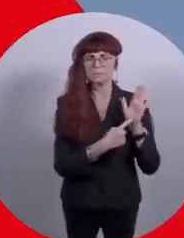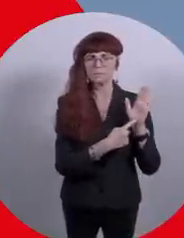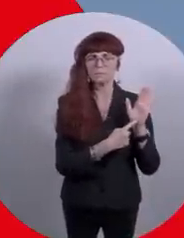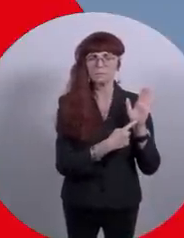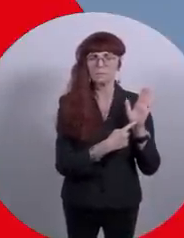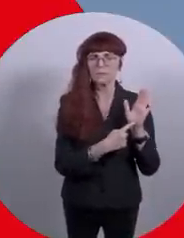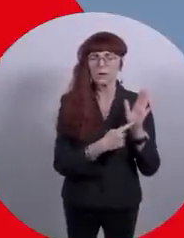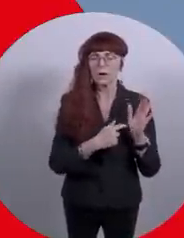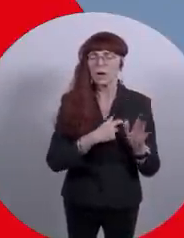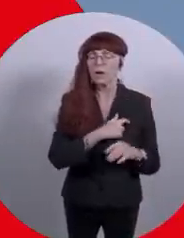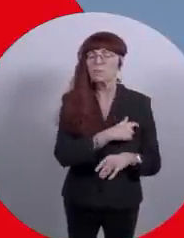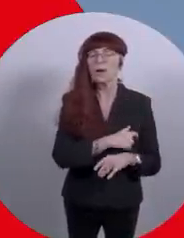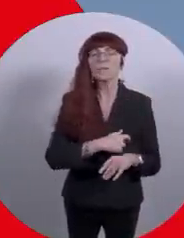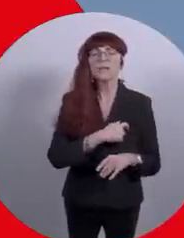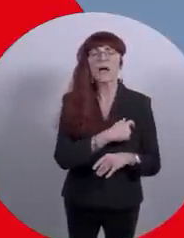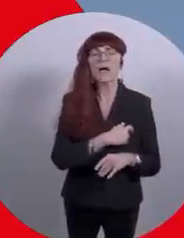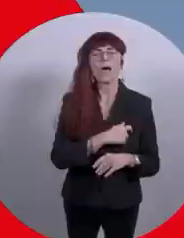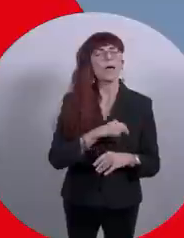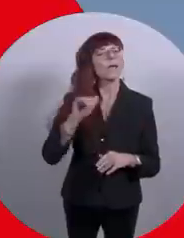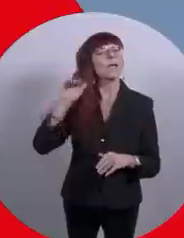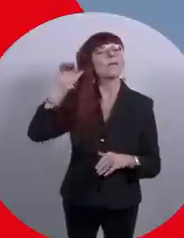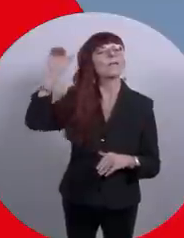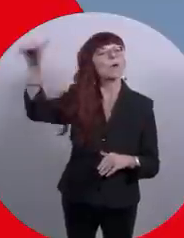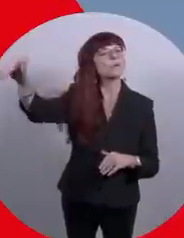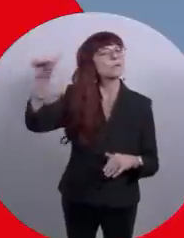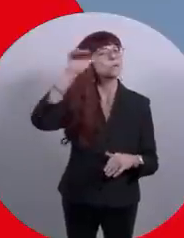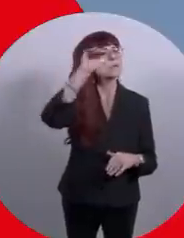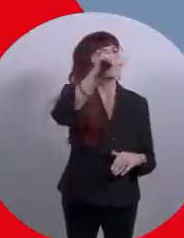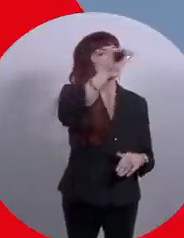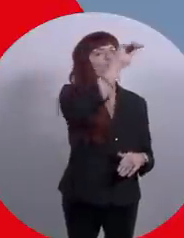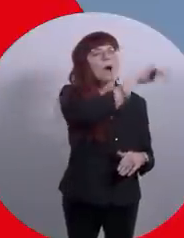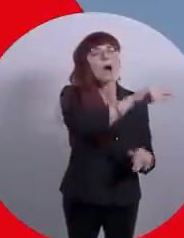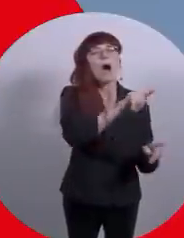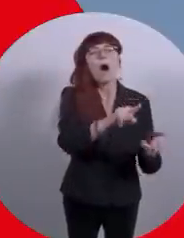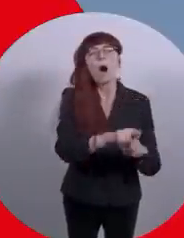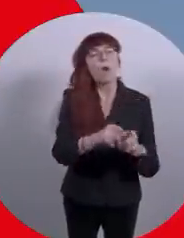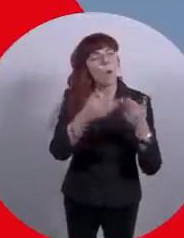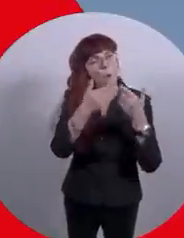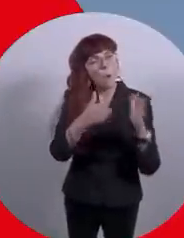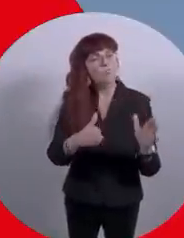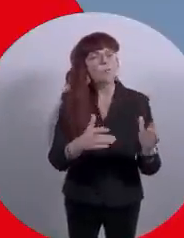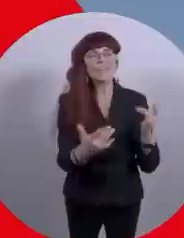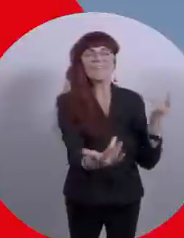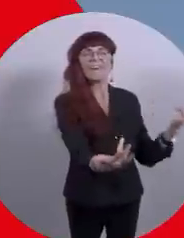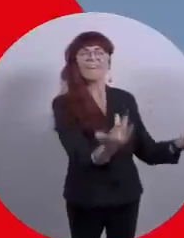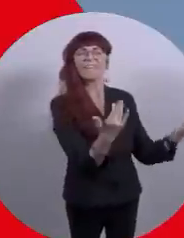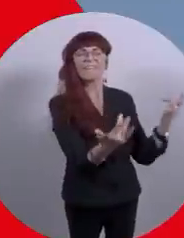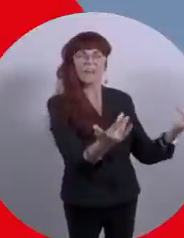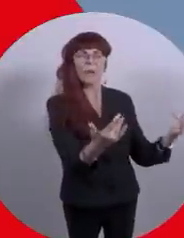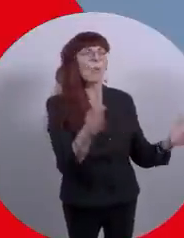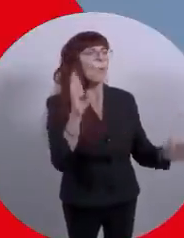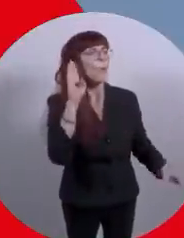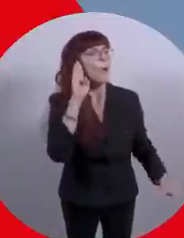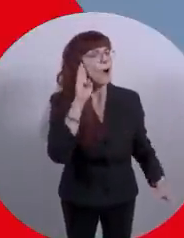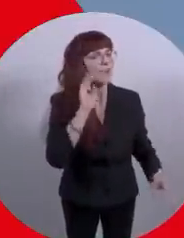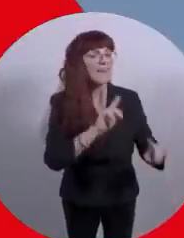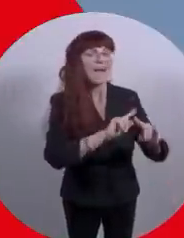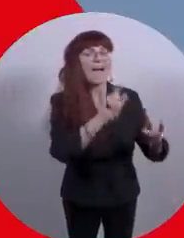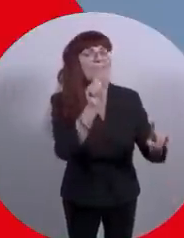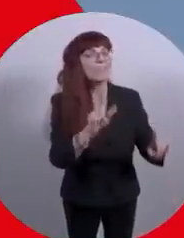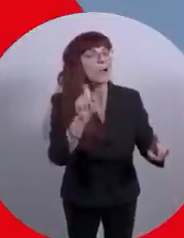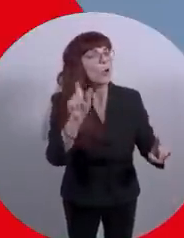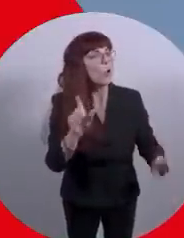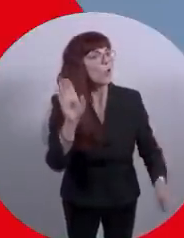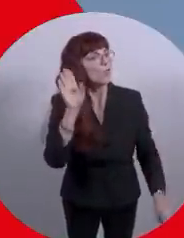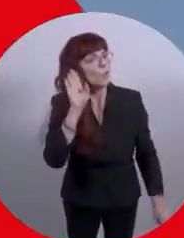die hinausgeht und offen ist auch für kritische Gedanken für kritische Leute für andere Leute vor allem natürlich